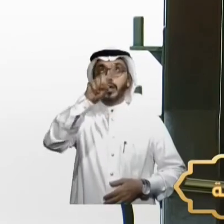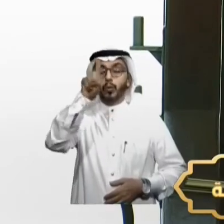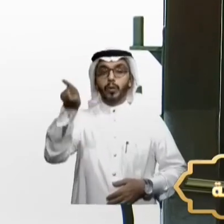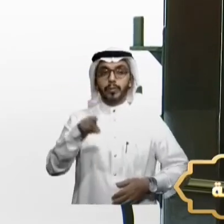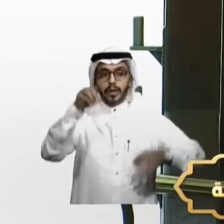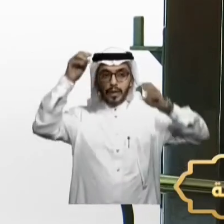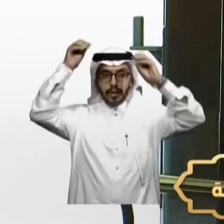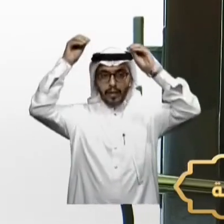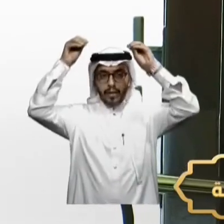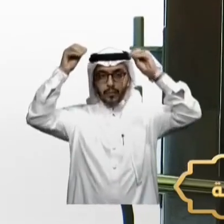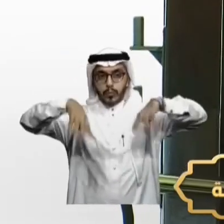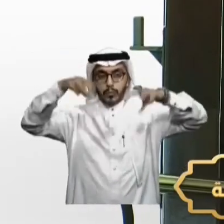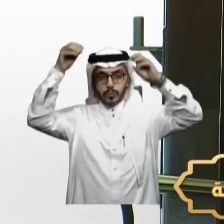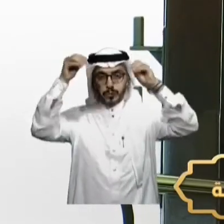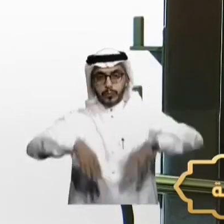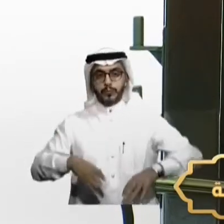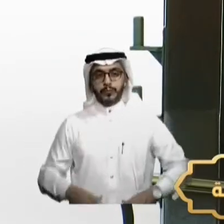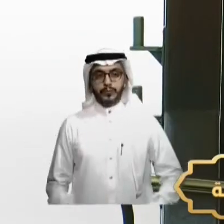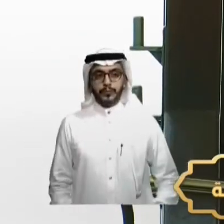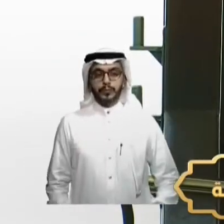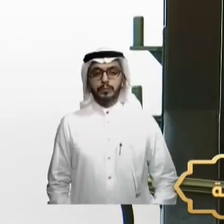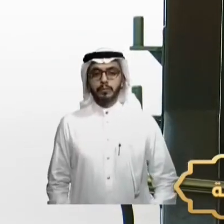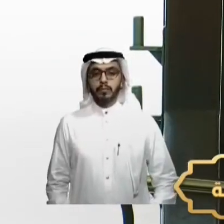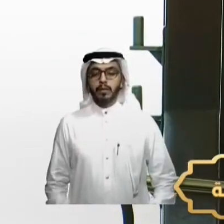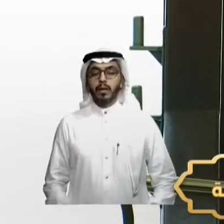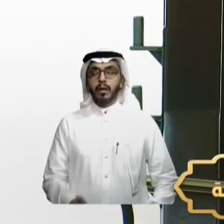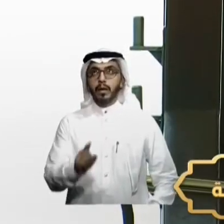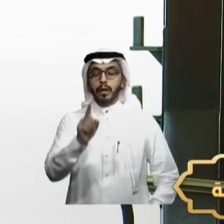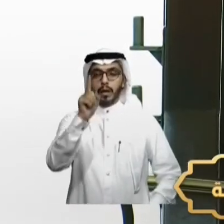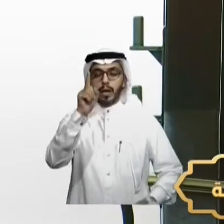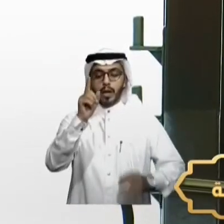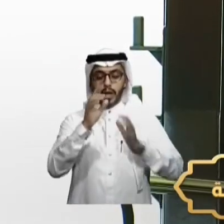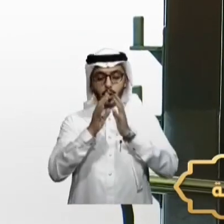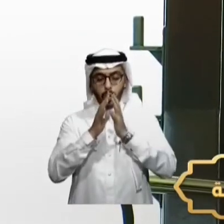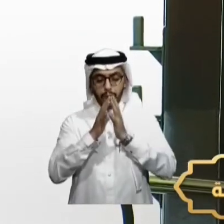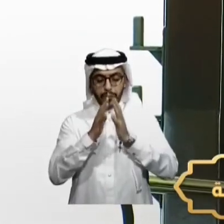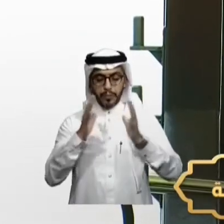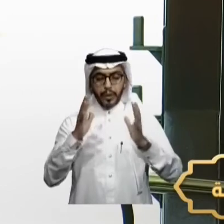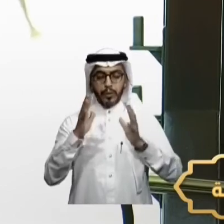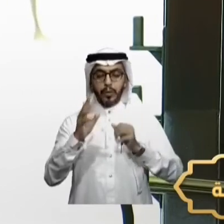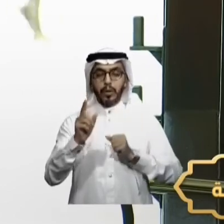الله وبركاته. الله أكبر،